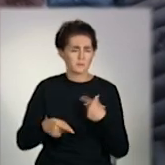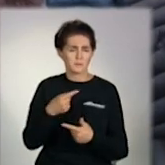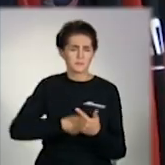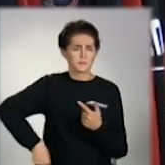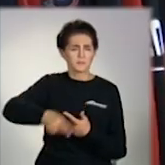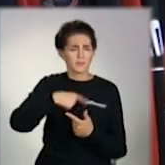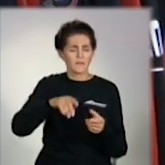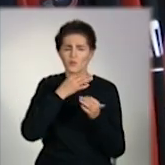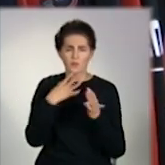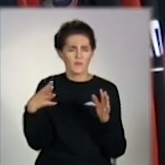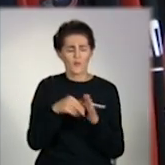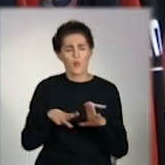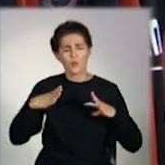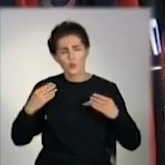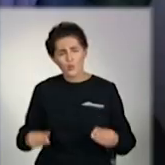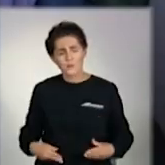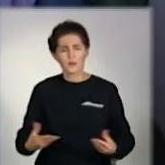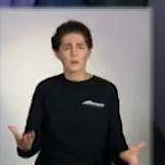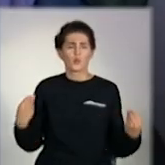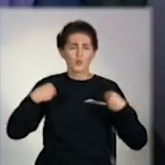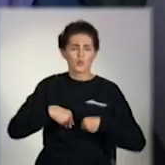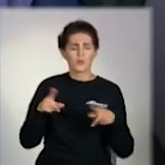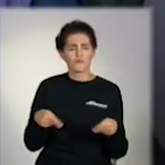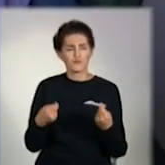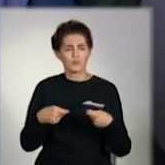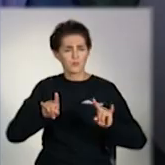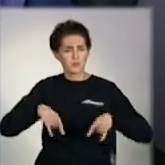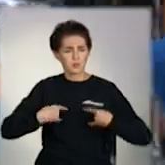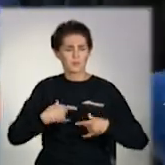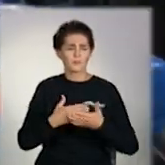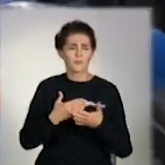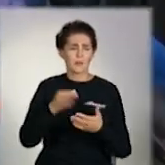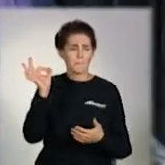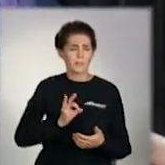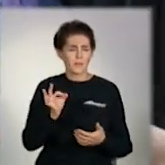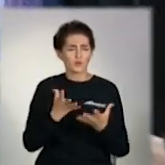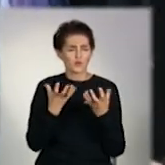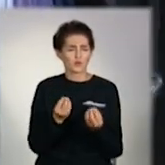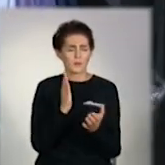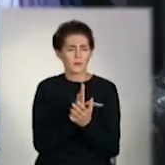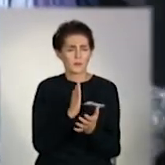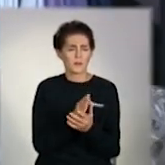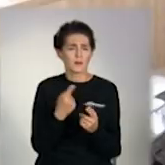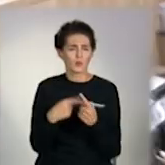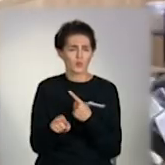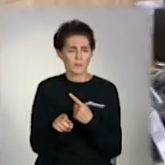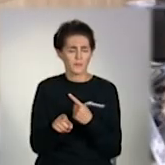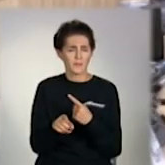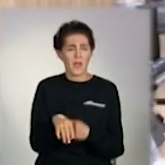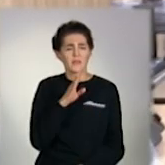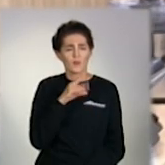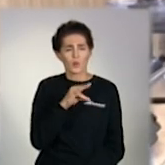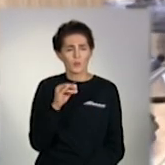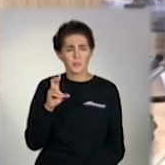включая и свитерочки, и курточки, джинсики. 50% скидка є на деякі товари. Пані Любов